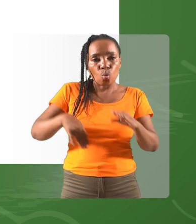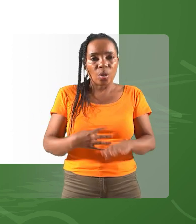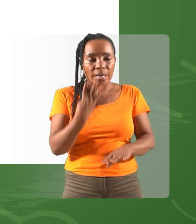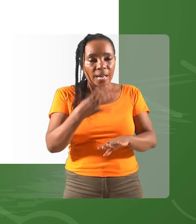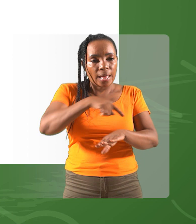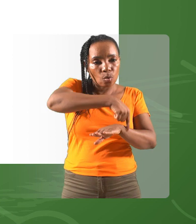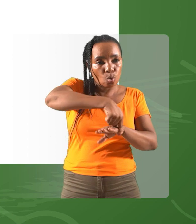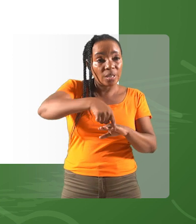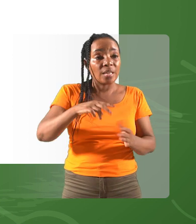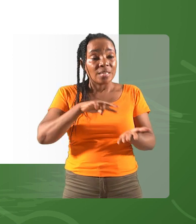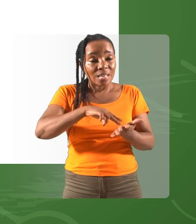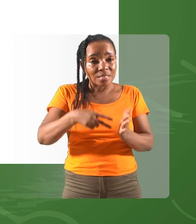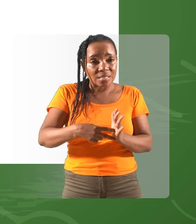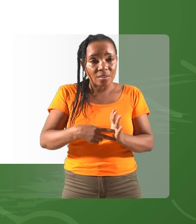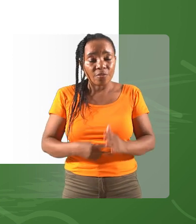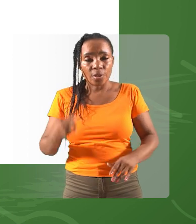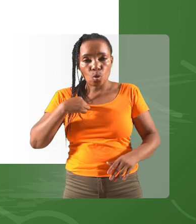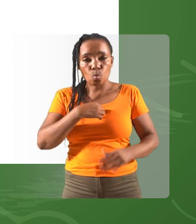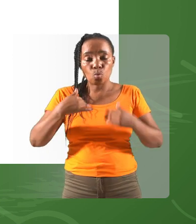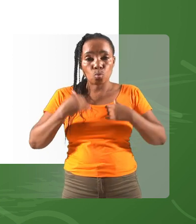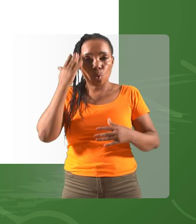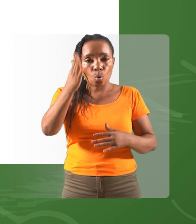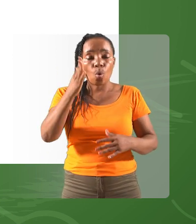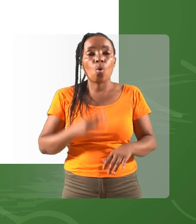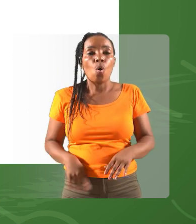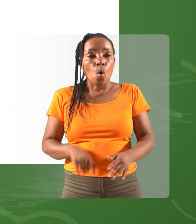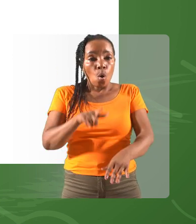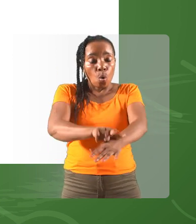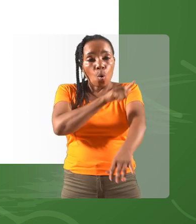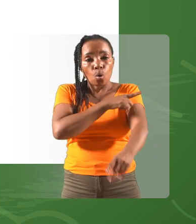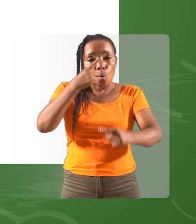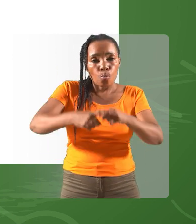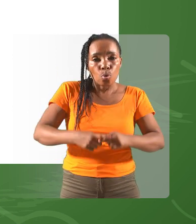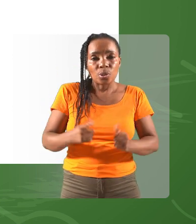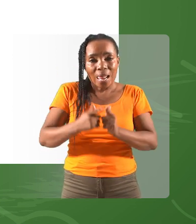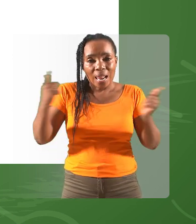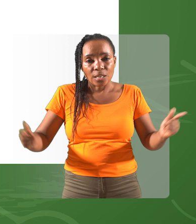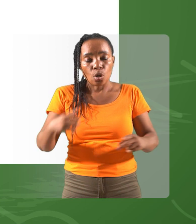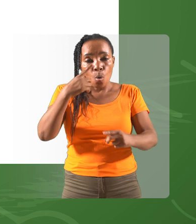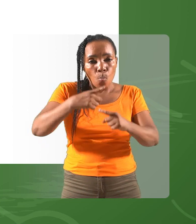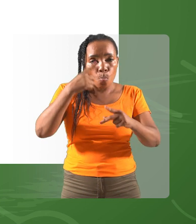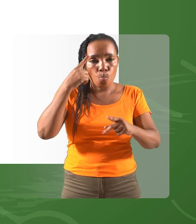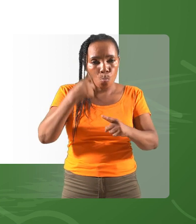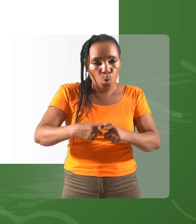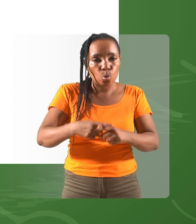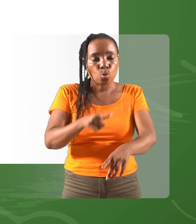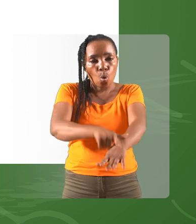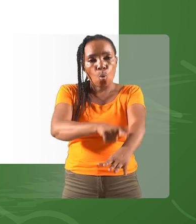la longueur plus la largeur, plus la longueur, plus la